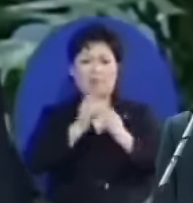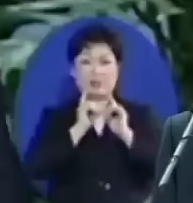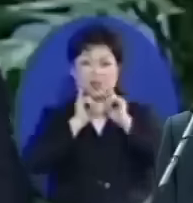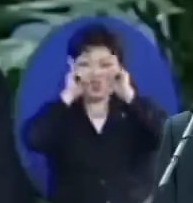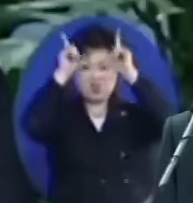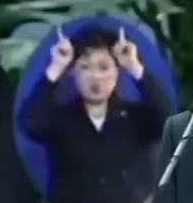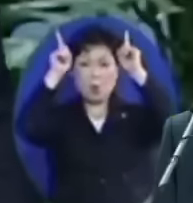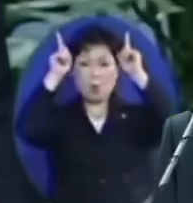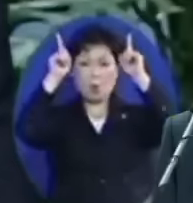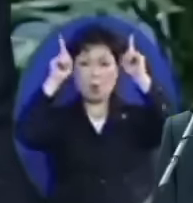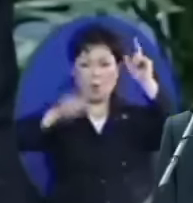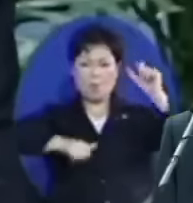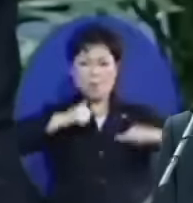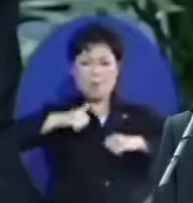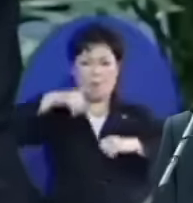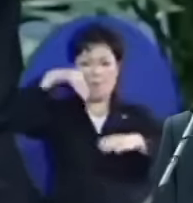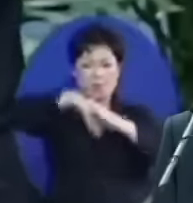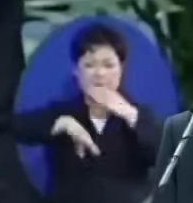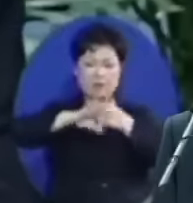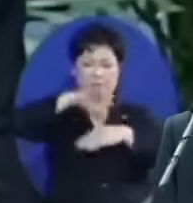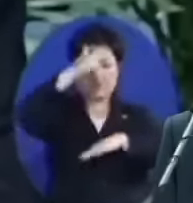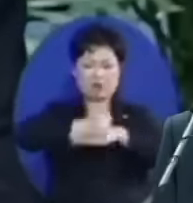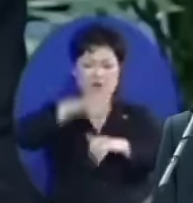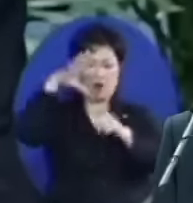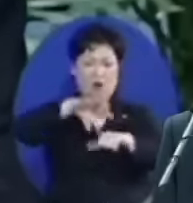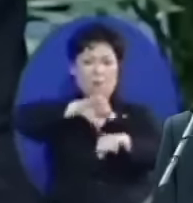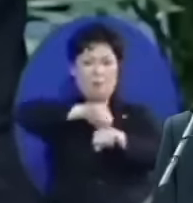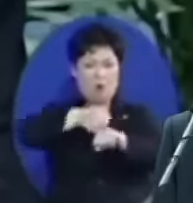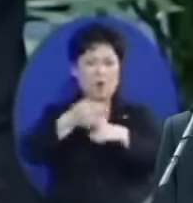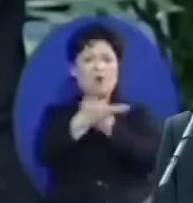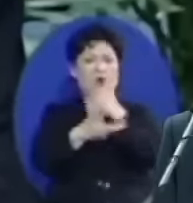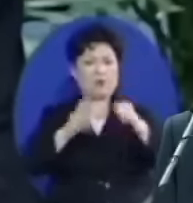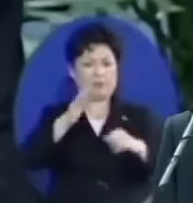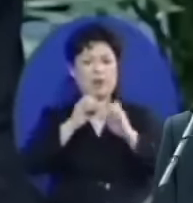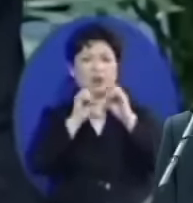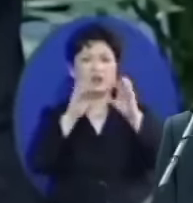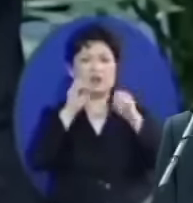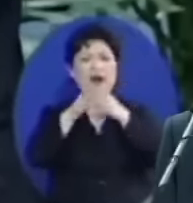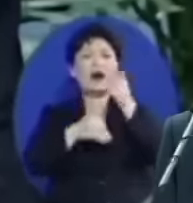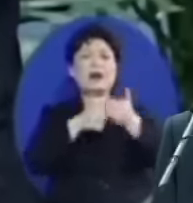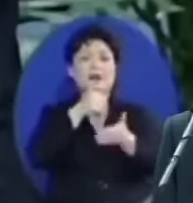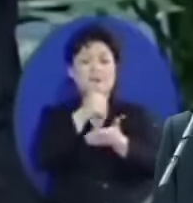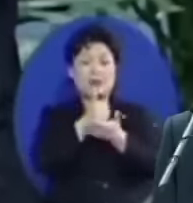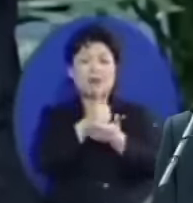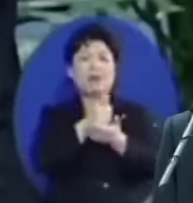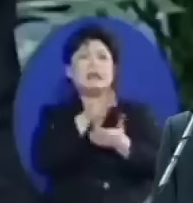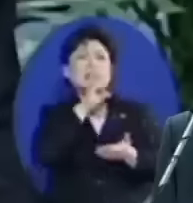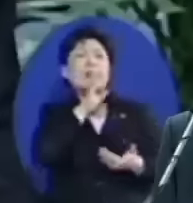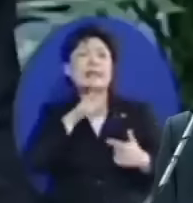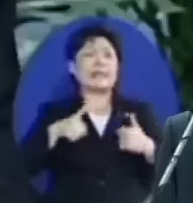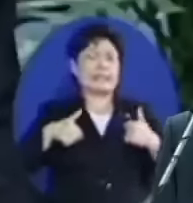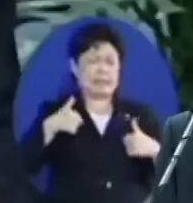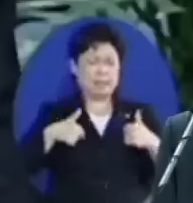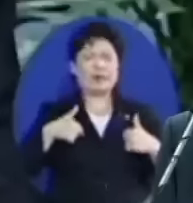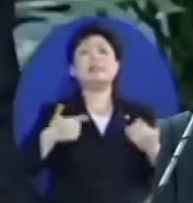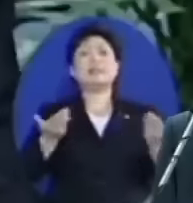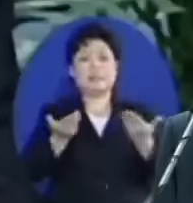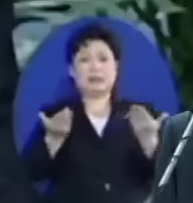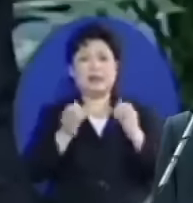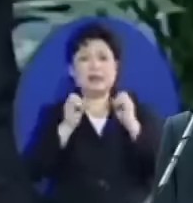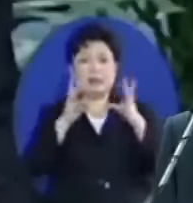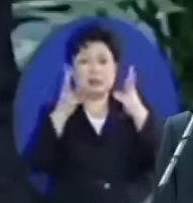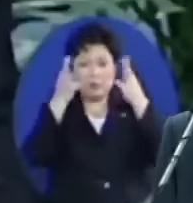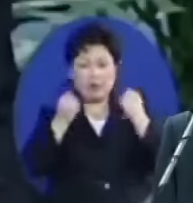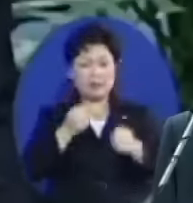심으면 나중에 형벌로 거두게 되는 것입니다. 전도하는 것이 하나님이 얼마나 기뻐하는 것인지 모릅니다. 전도를 많이